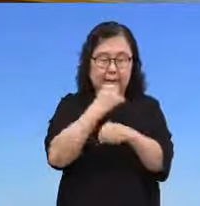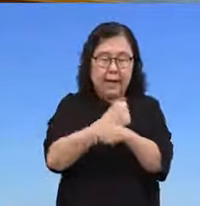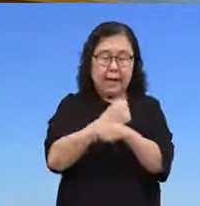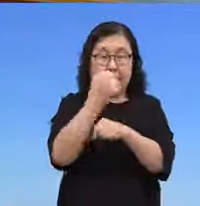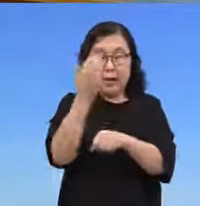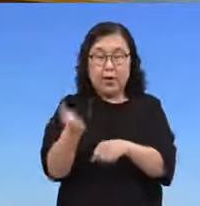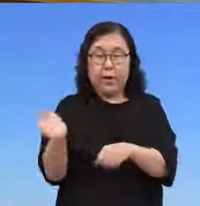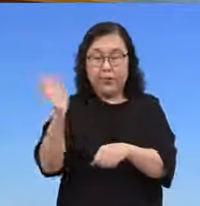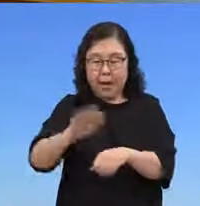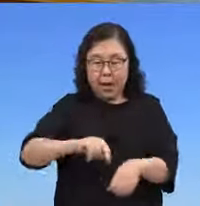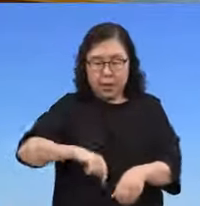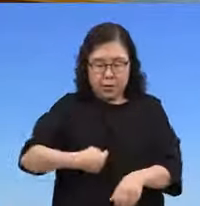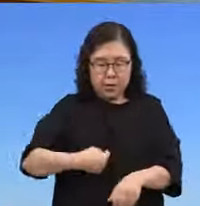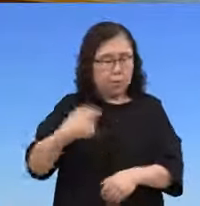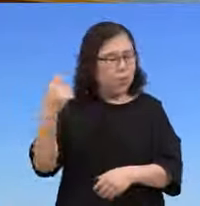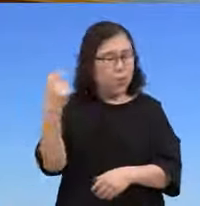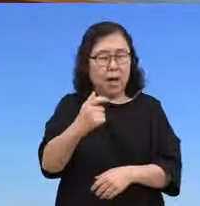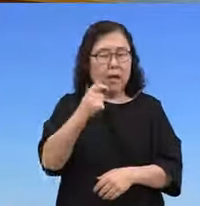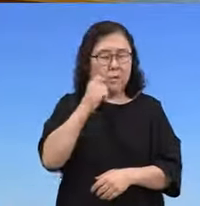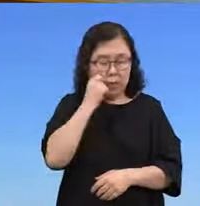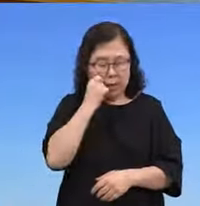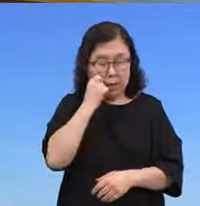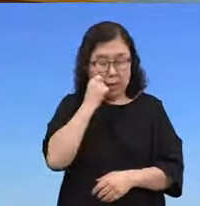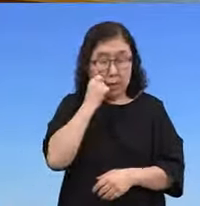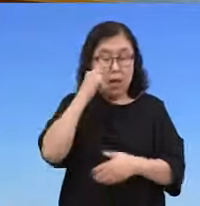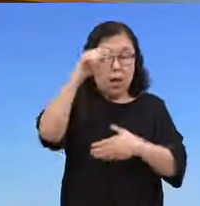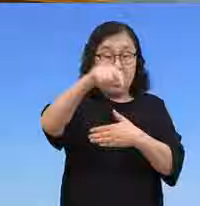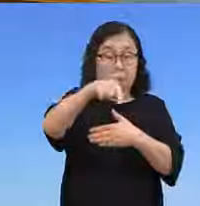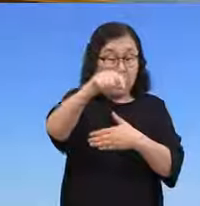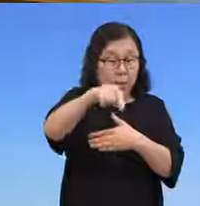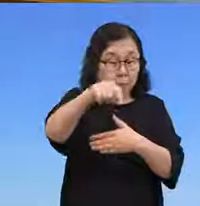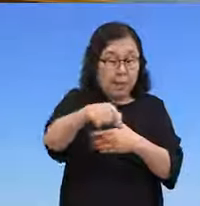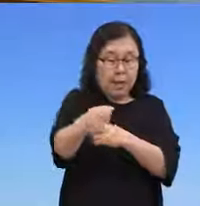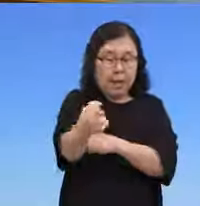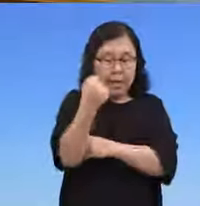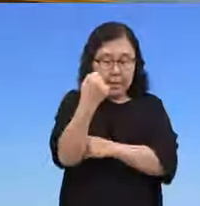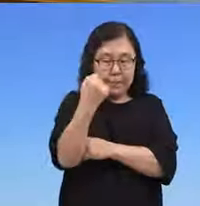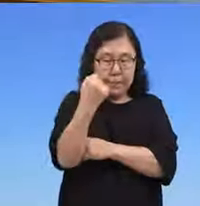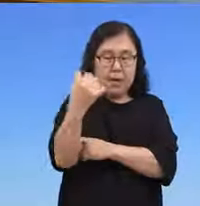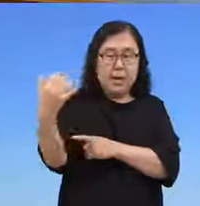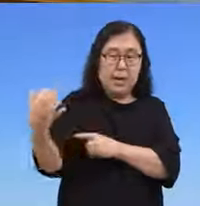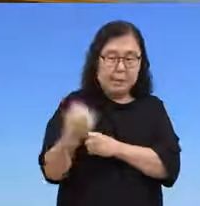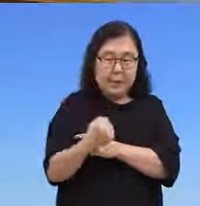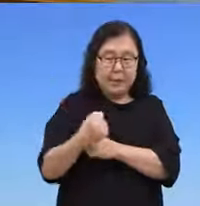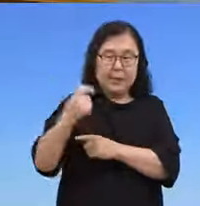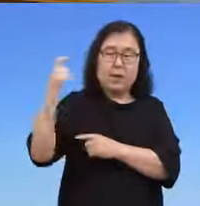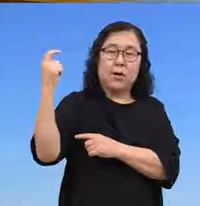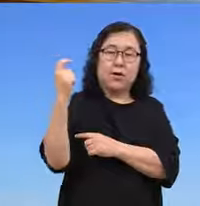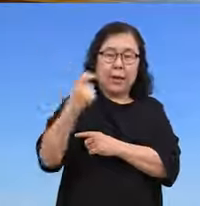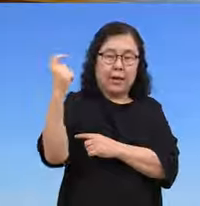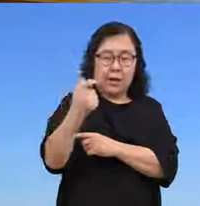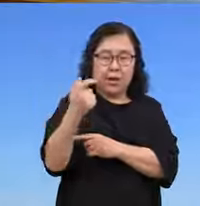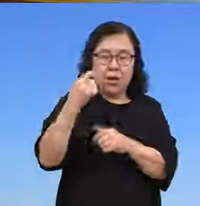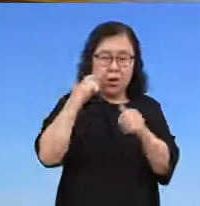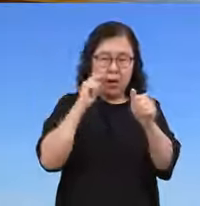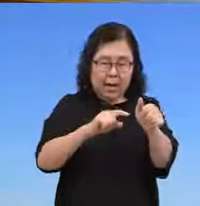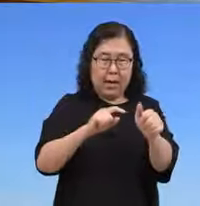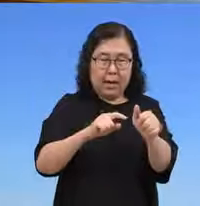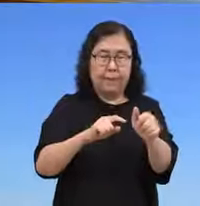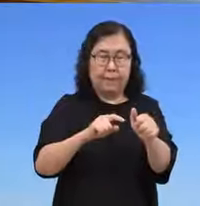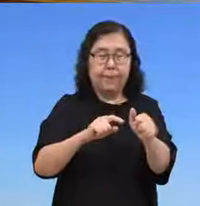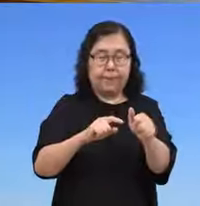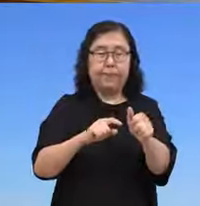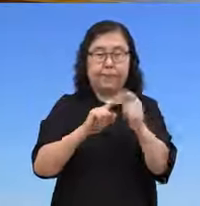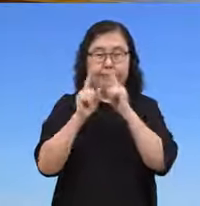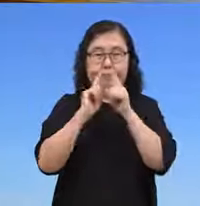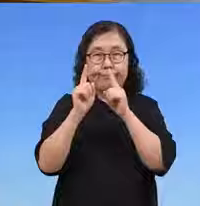강해져야 하는데 스스로 강해지는 것이 아니라 외부의 힘에 의해서 강해지는 것, 이걸 강조한 문법이에요.